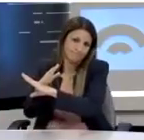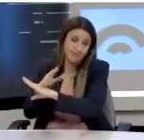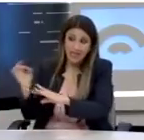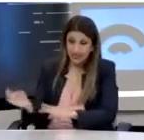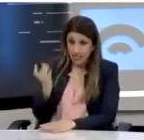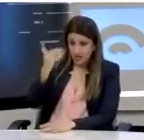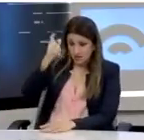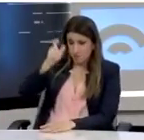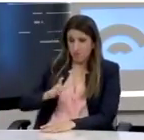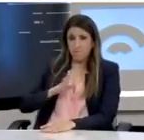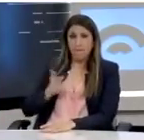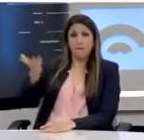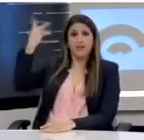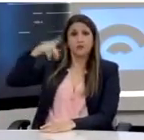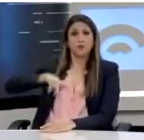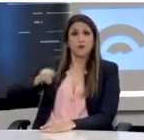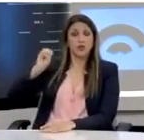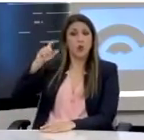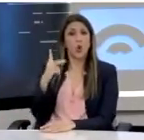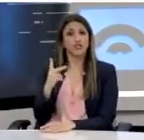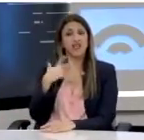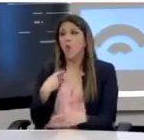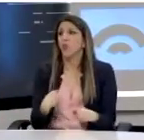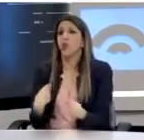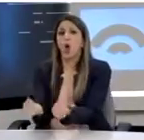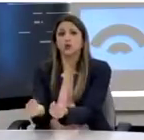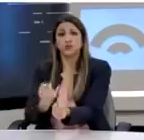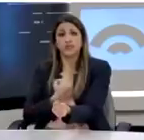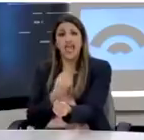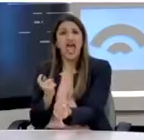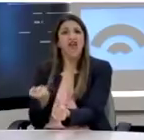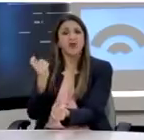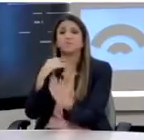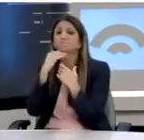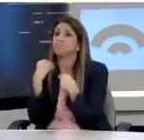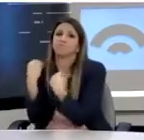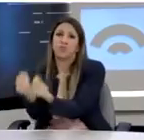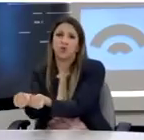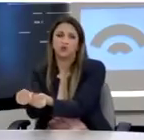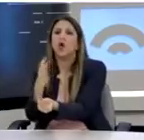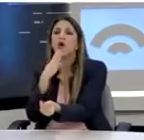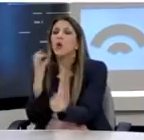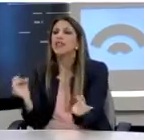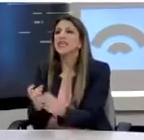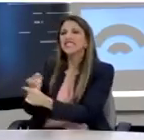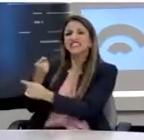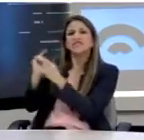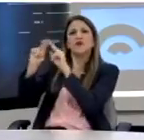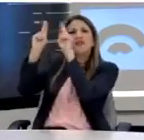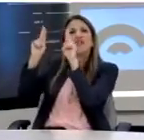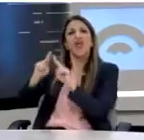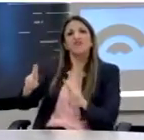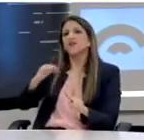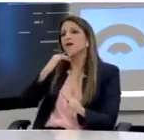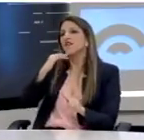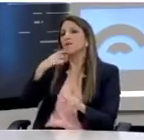ήθελε ο Κοτζιάς να τα δώσει όλα και να τους δώσει εθνότητα, δεν θα μπορούσε να το κάνει. Διότι μια συμφωνία διεθνής δεν μπορεί